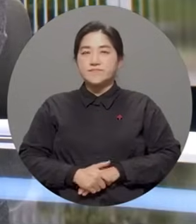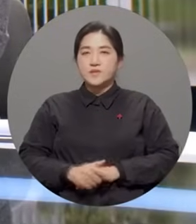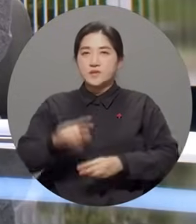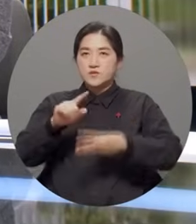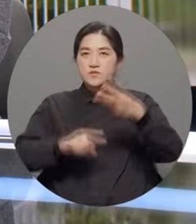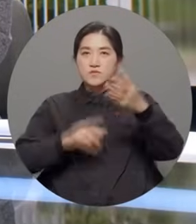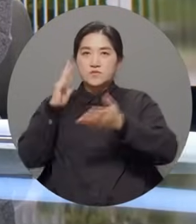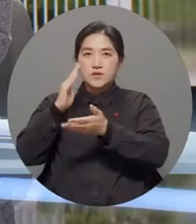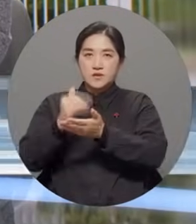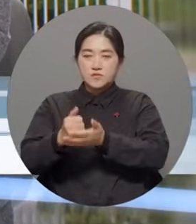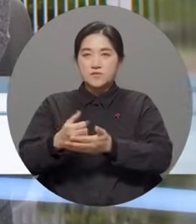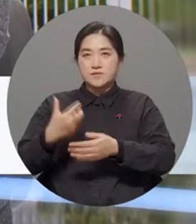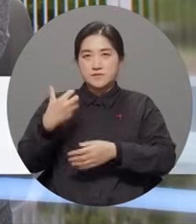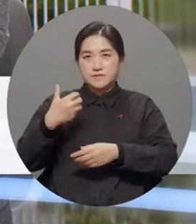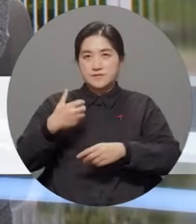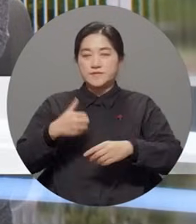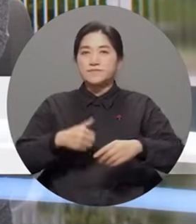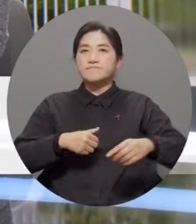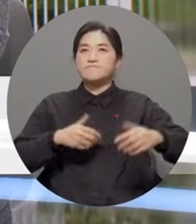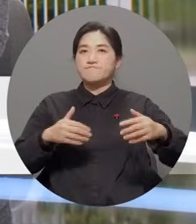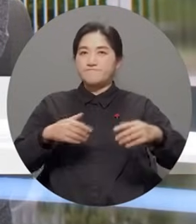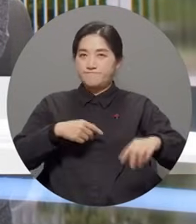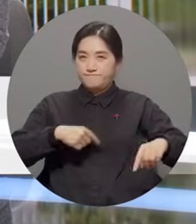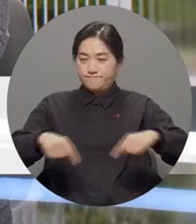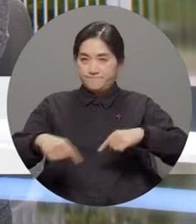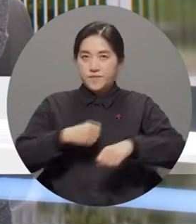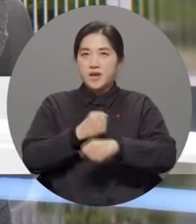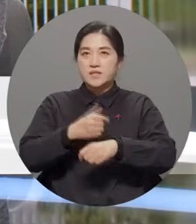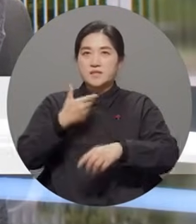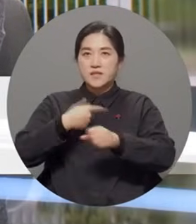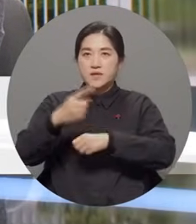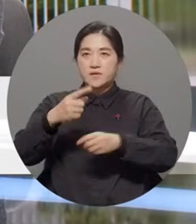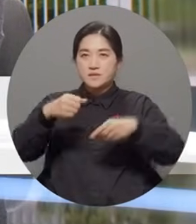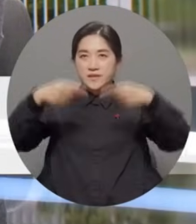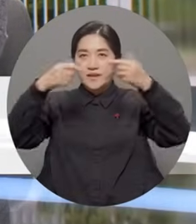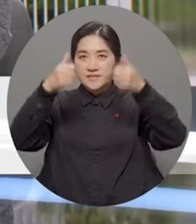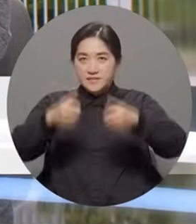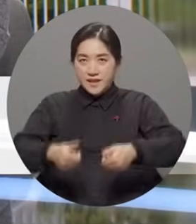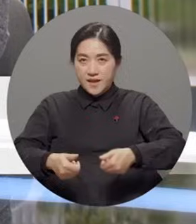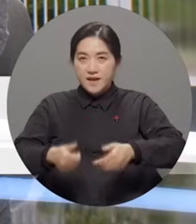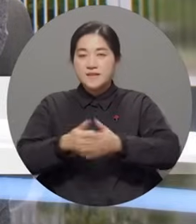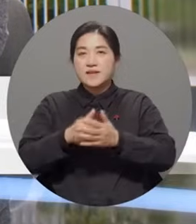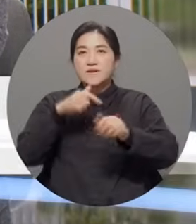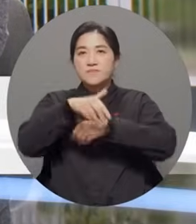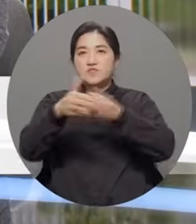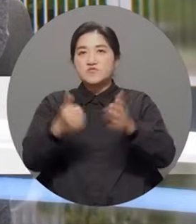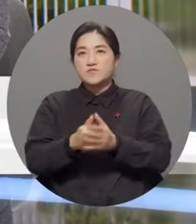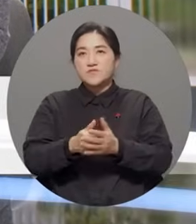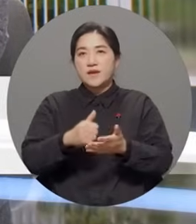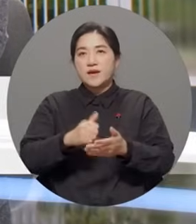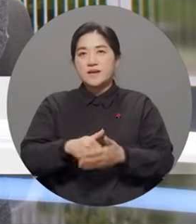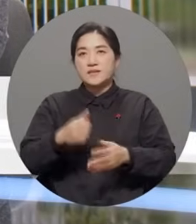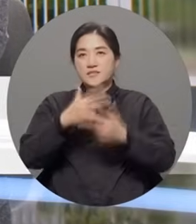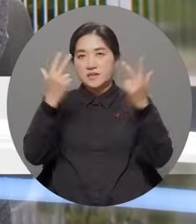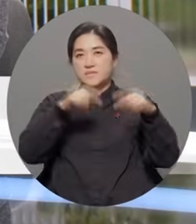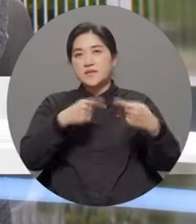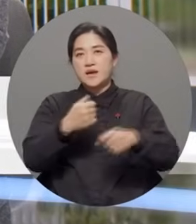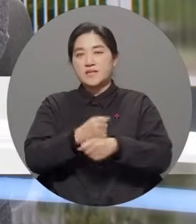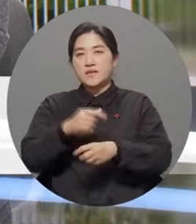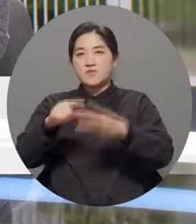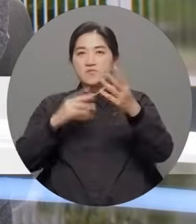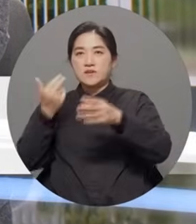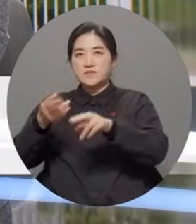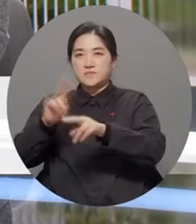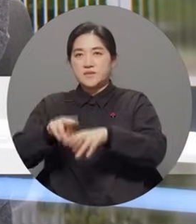윤석열 대통령이 주재하는 내년 신년 인사회에 민주당 이재명 대표가 참석하겠다고 밝혔습니다. 윤 대통령은 취임